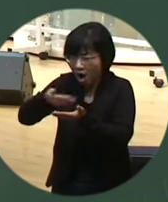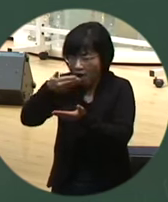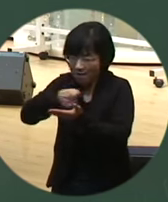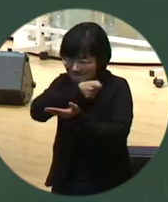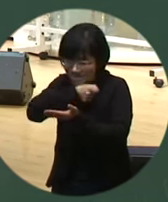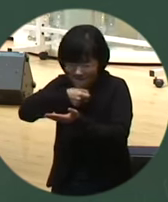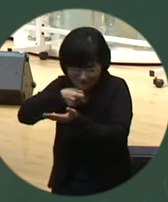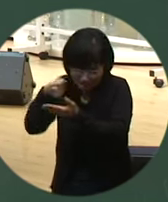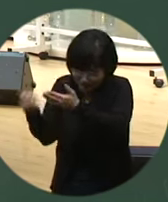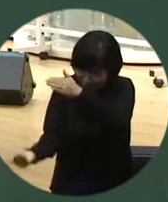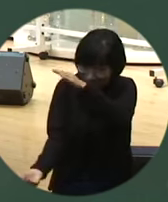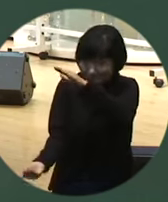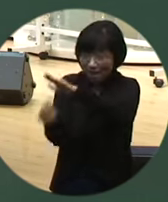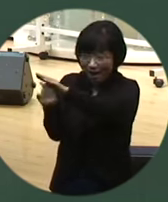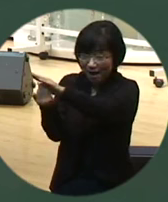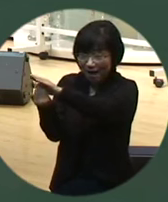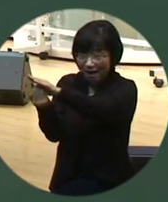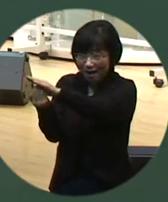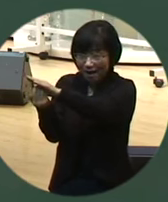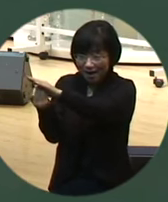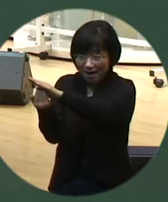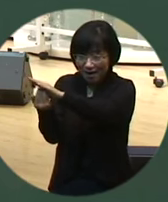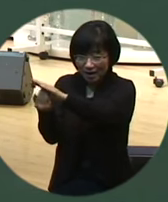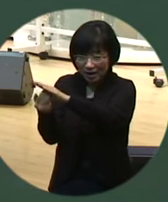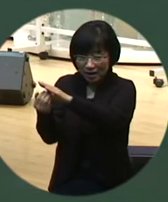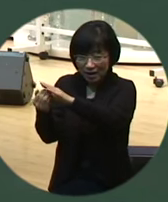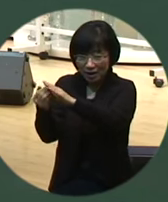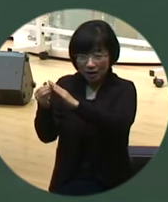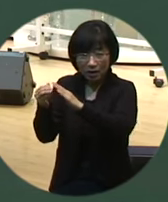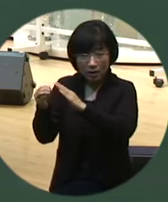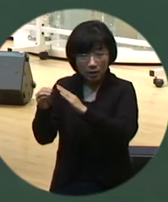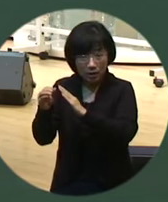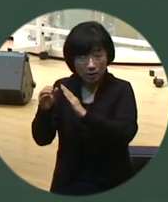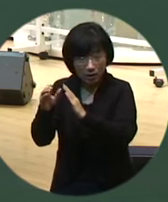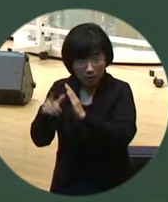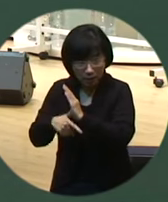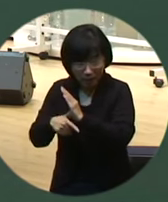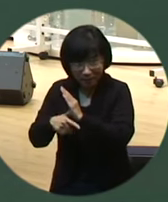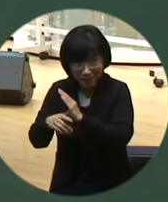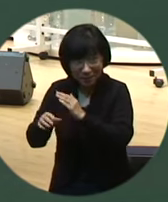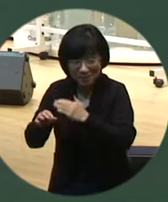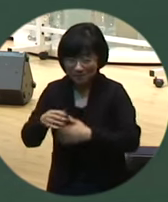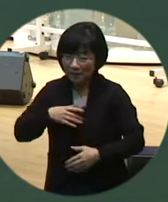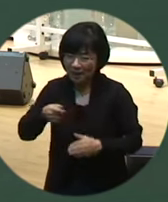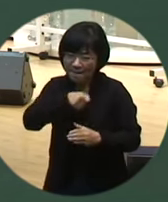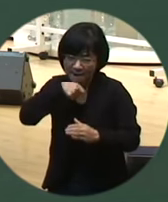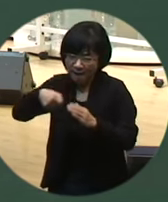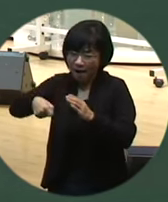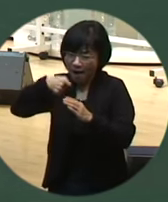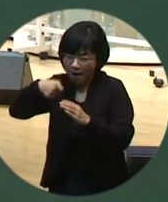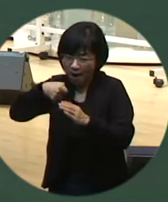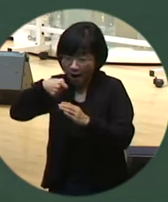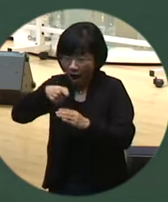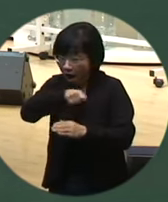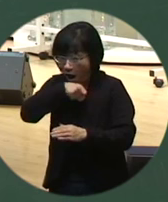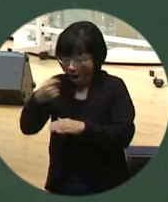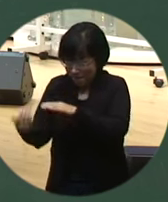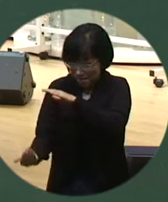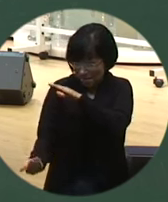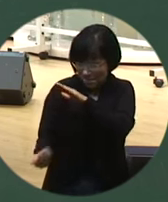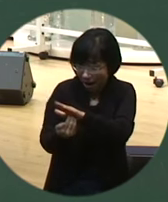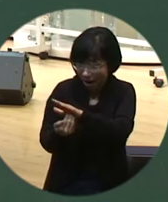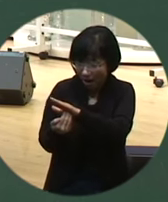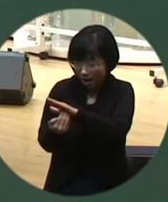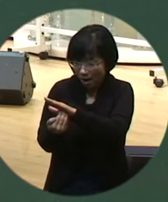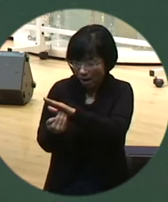eat a really delicious meal, 제일 먼저 생각나는 사람이 누구냐? 우리 제 아내요. The first person